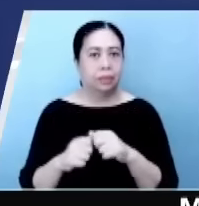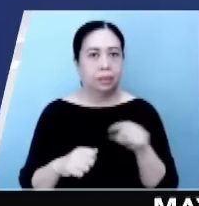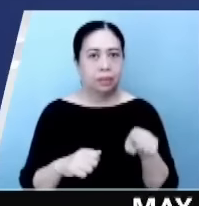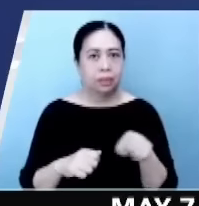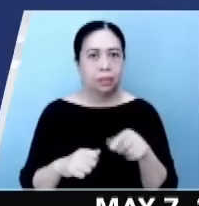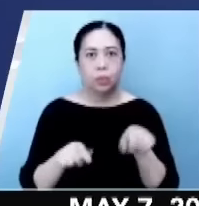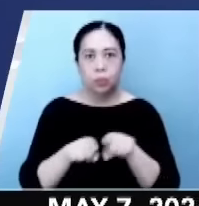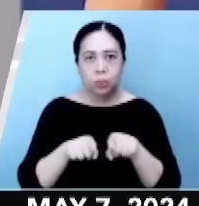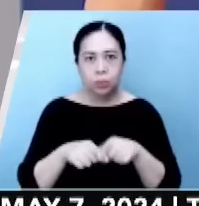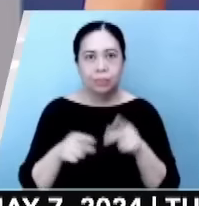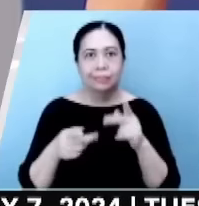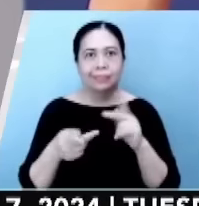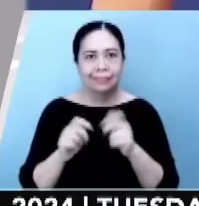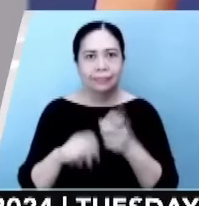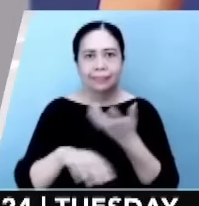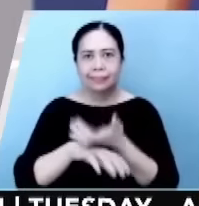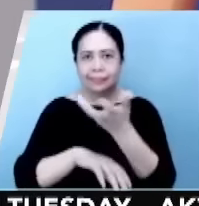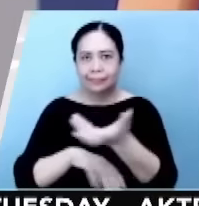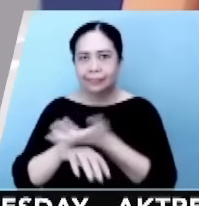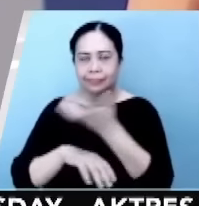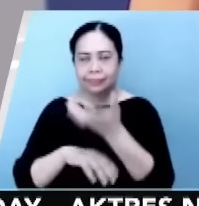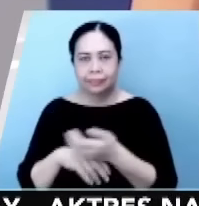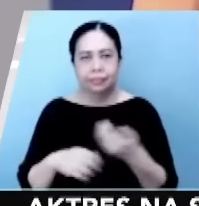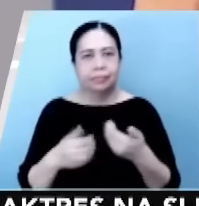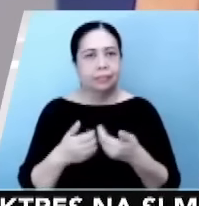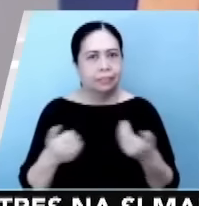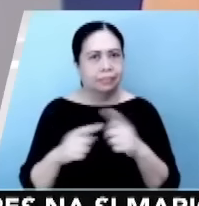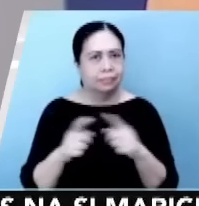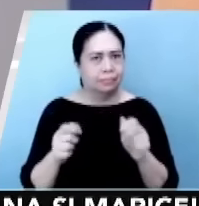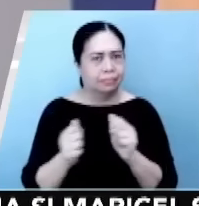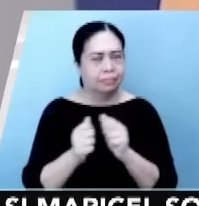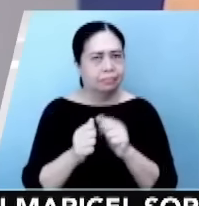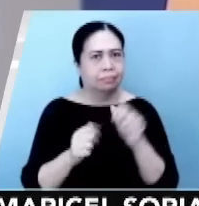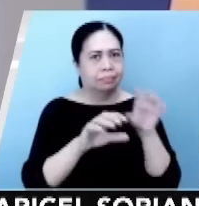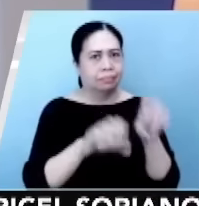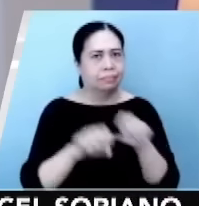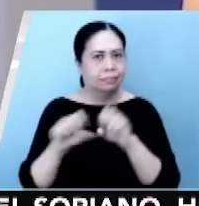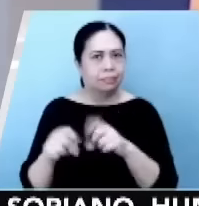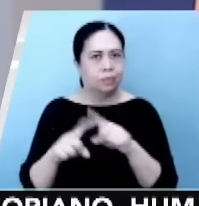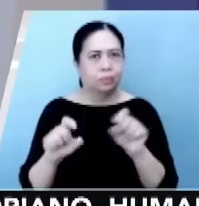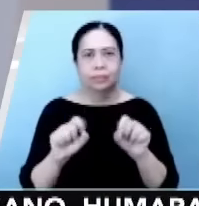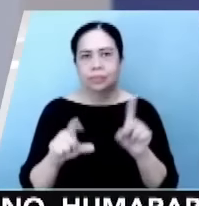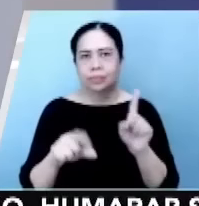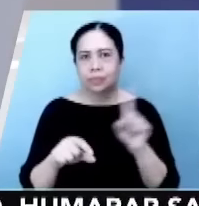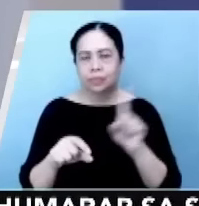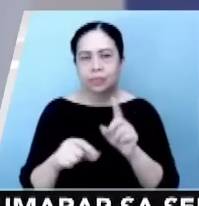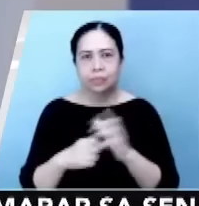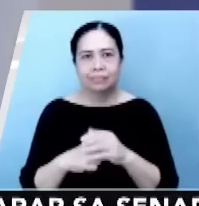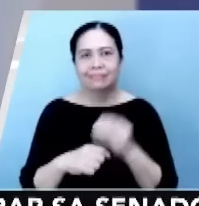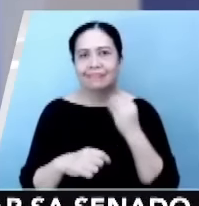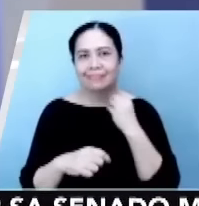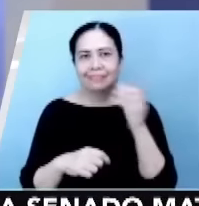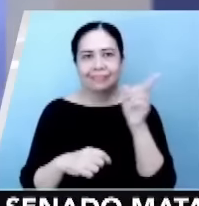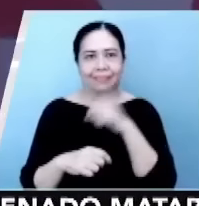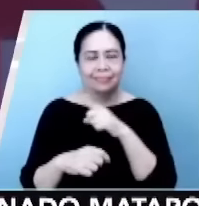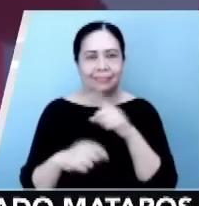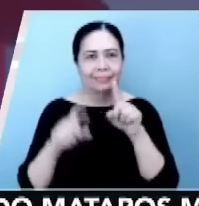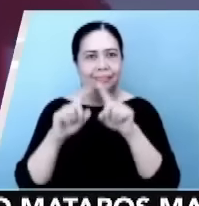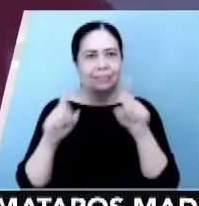sa panloloko. Magkahiwalay pero magkasunod silang inoperate dahil sa pagbebenta umano ng mga bogus na real estate